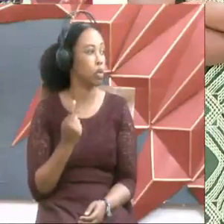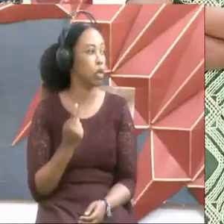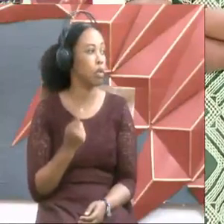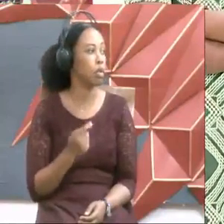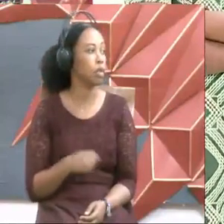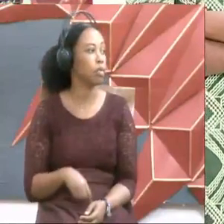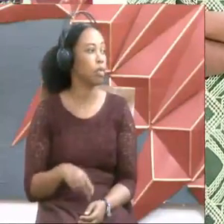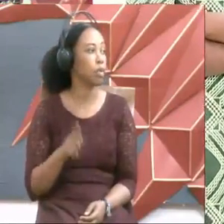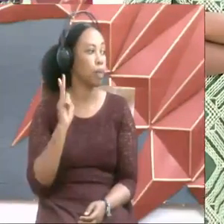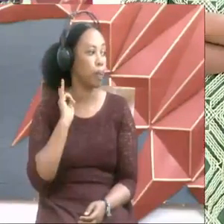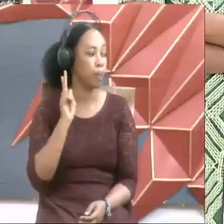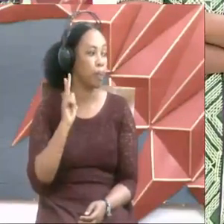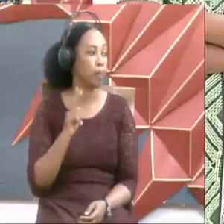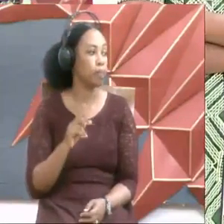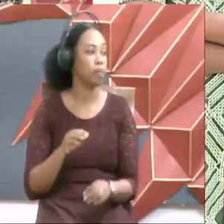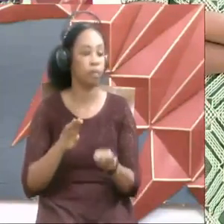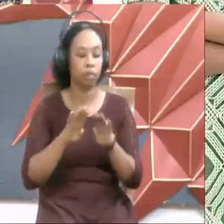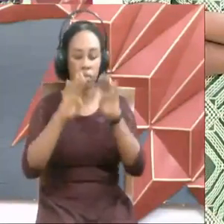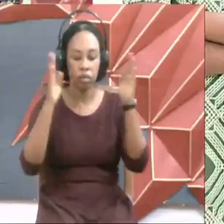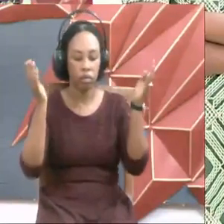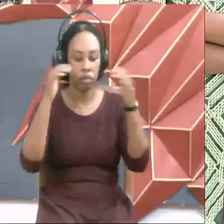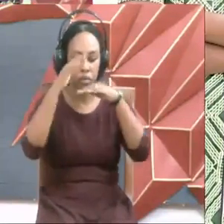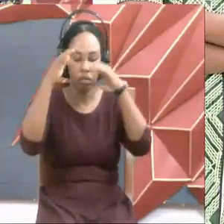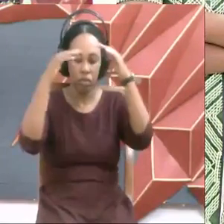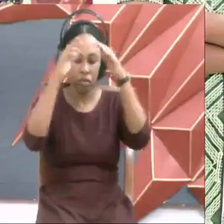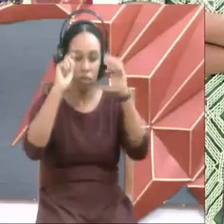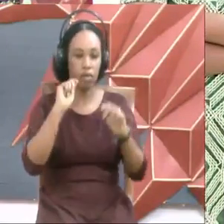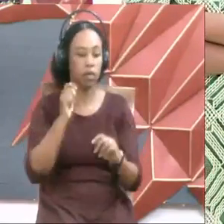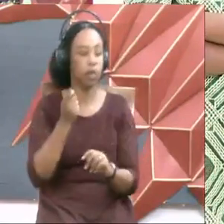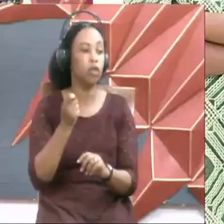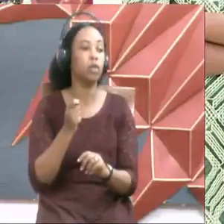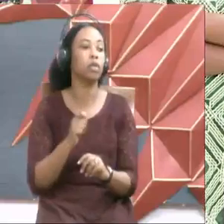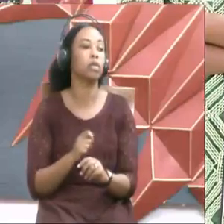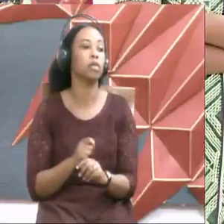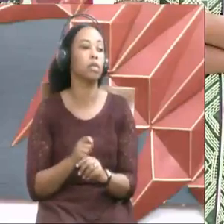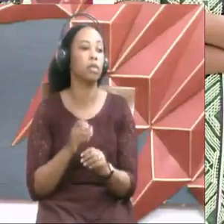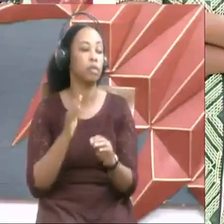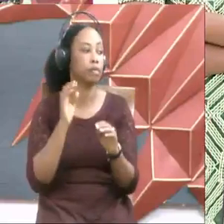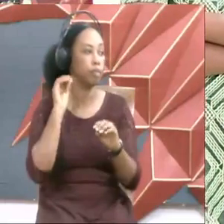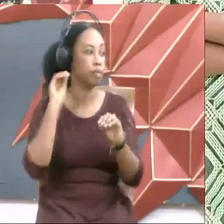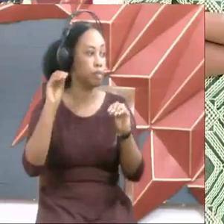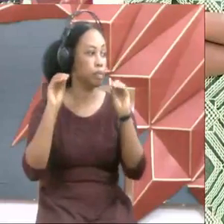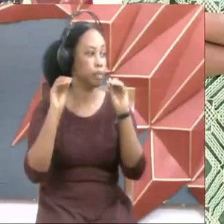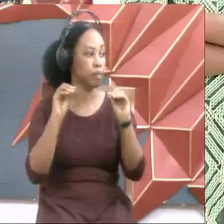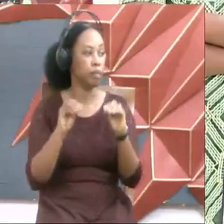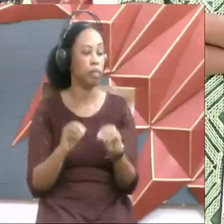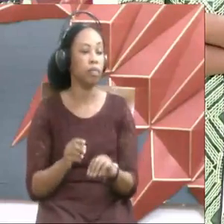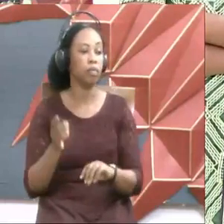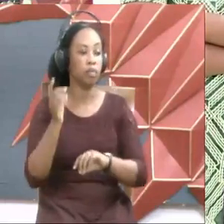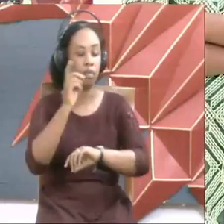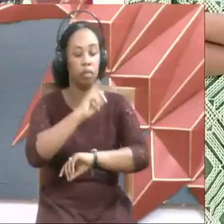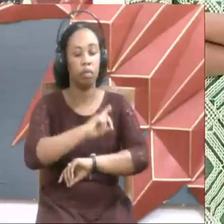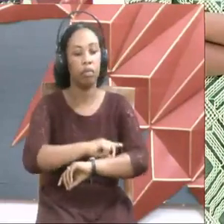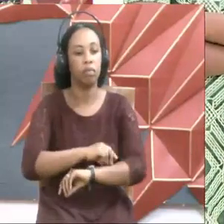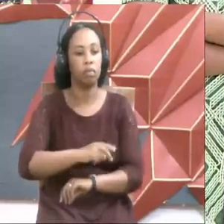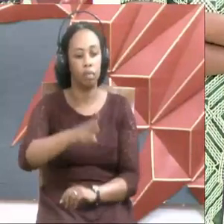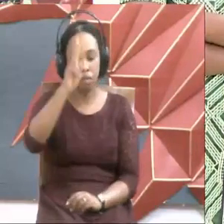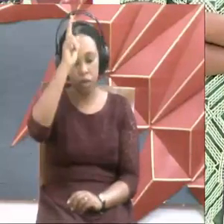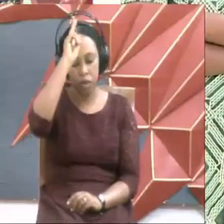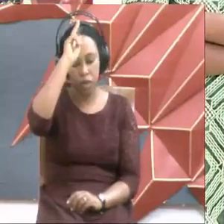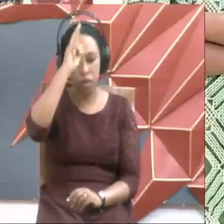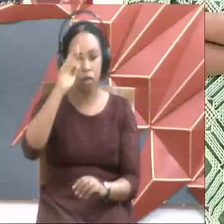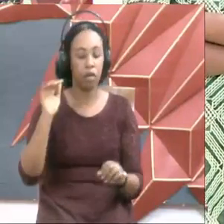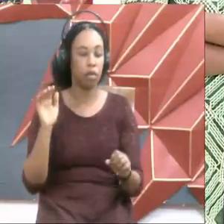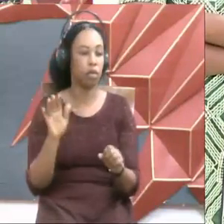ijuru, urufunguzo rw'ijuru icyo gihe arabwiriza umunsi wa Pentekote yarabwirije